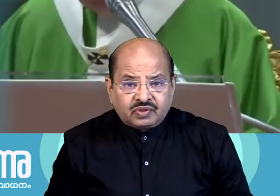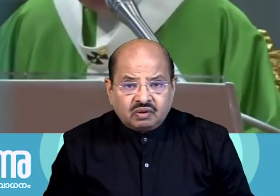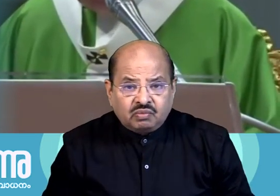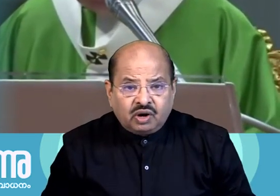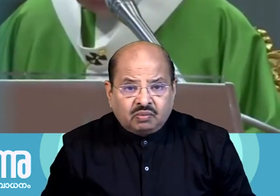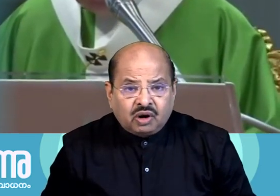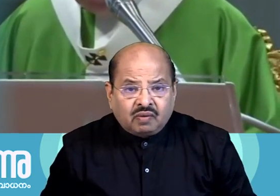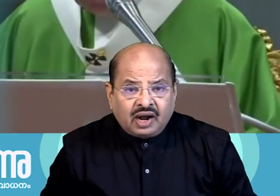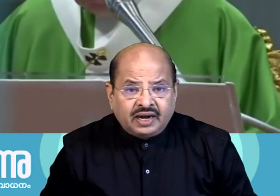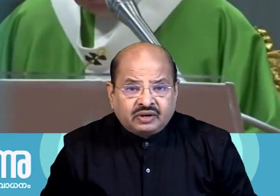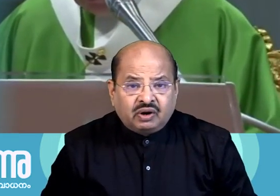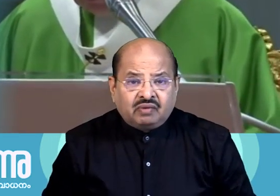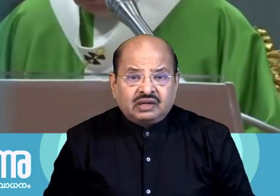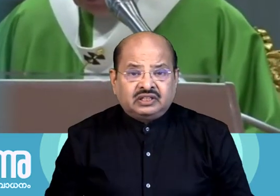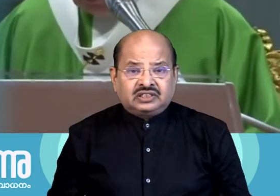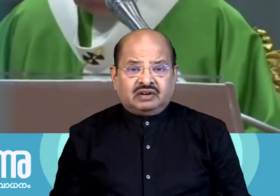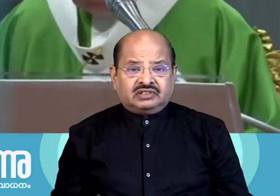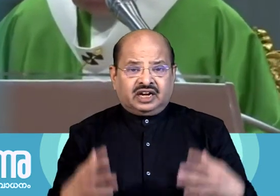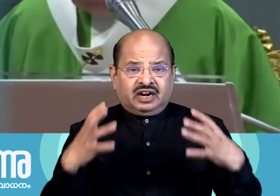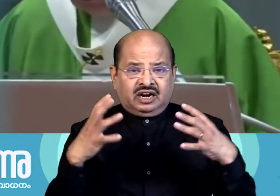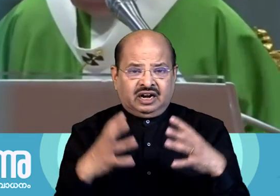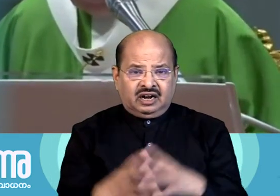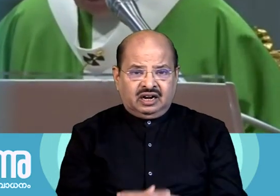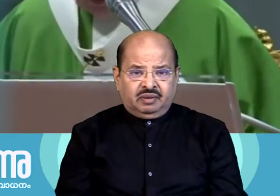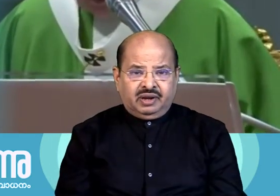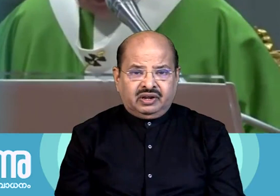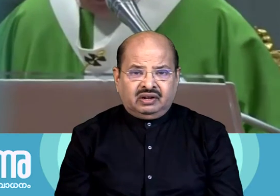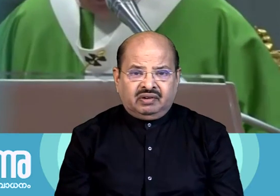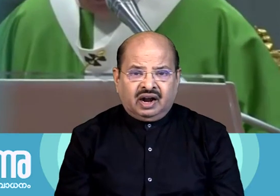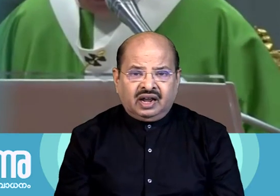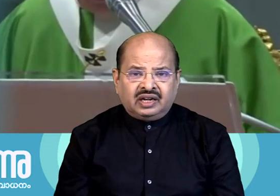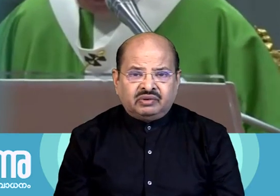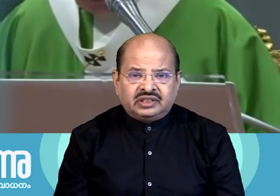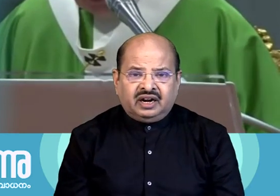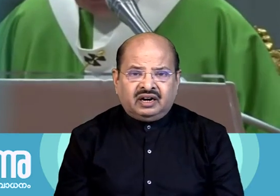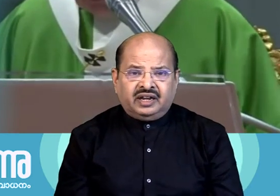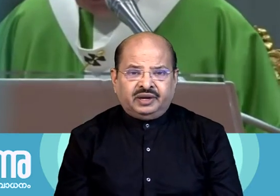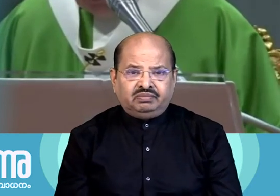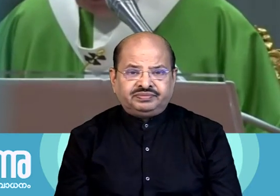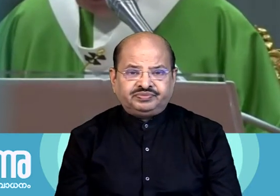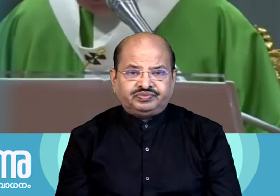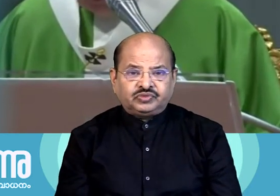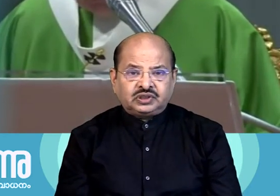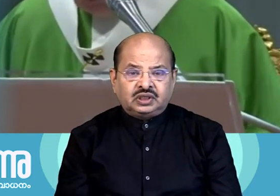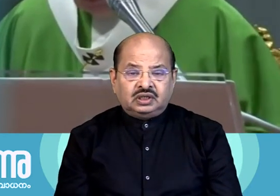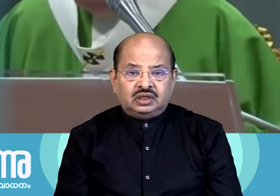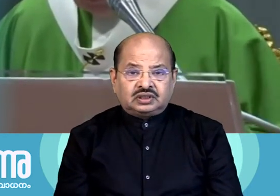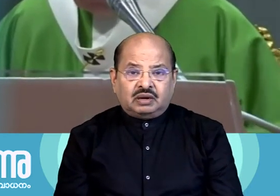ആഗോളവൽക്കരണം മൂലമുളവായിട്ടുള്ള വർദ്ധിച്ച അവസരങ്ങൾ ലഭിക്കുന്നവരായ യുവജനങ്ങളെയും